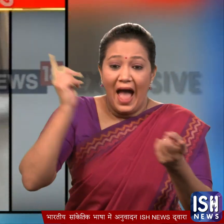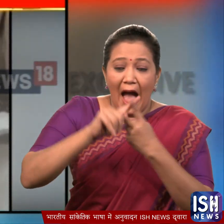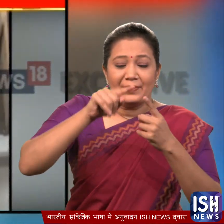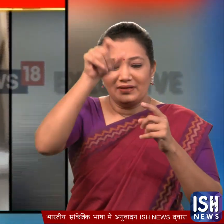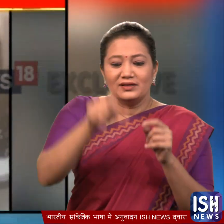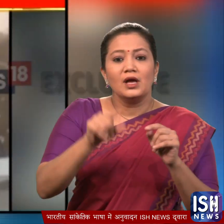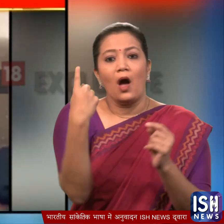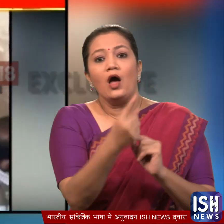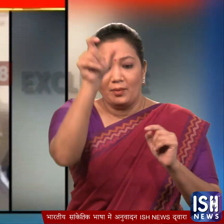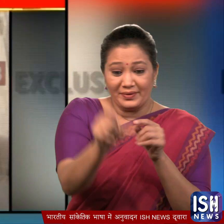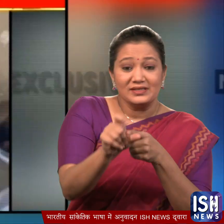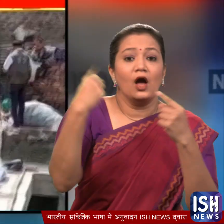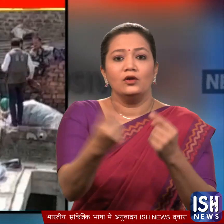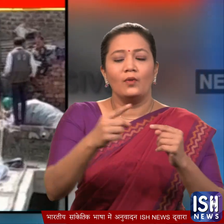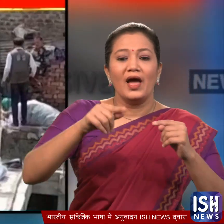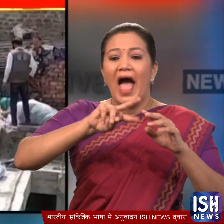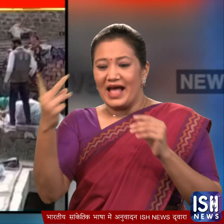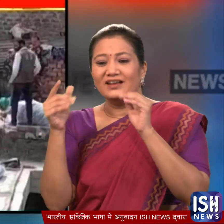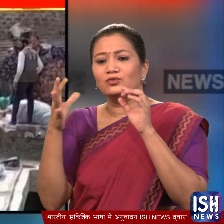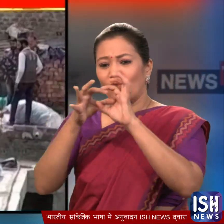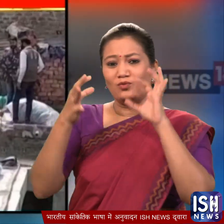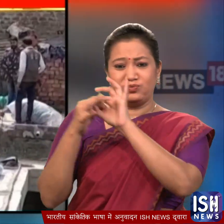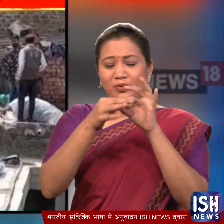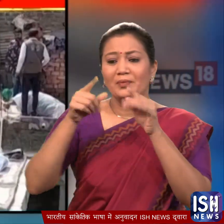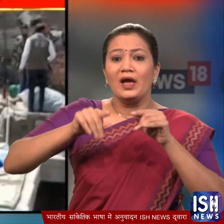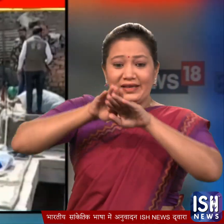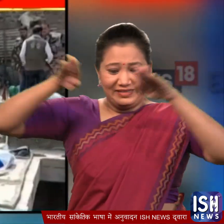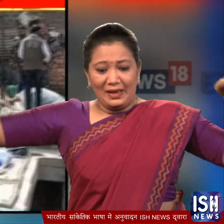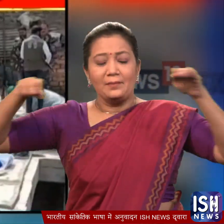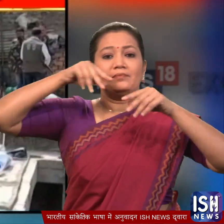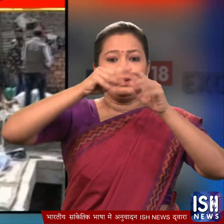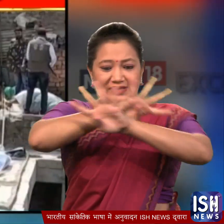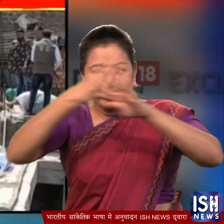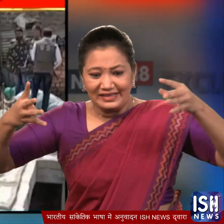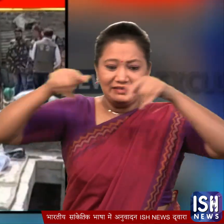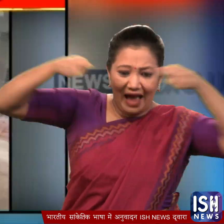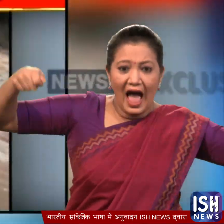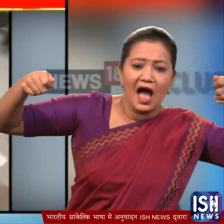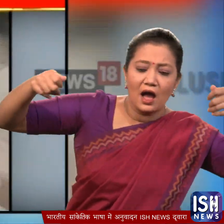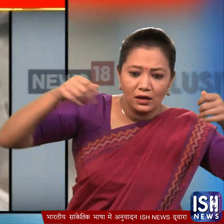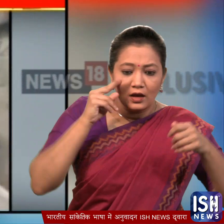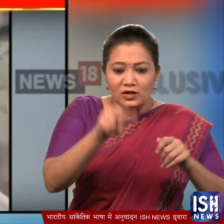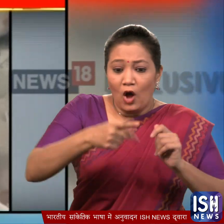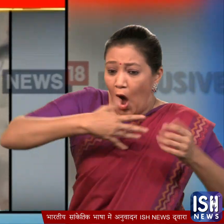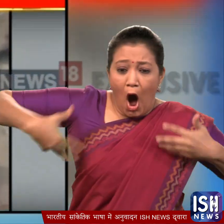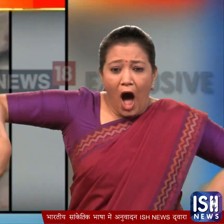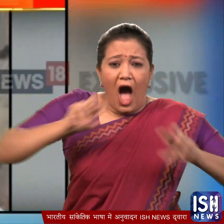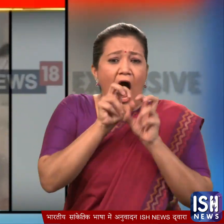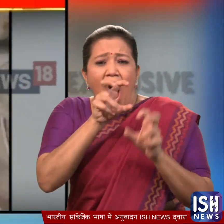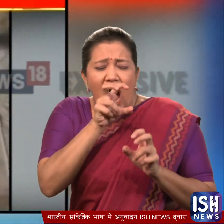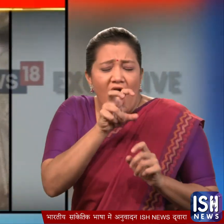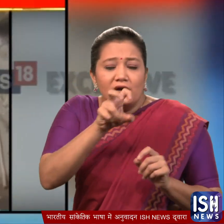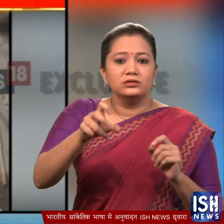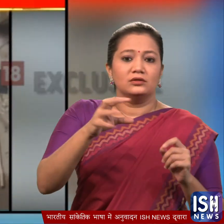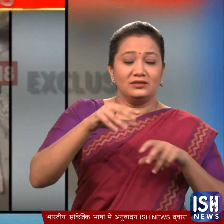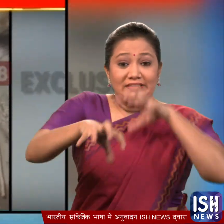इस हमले के वक्त वो कर्मचारी अकेला था, क्योंकि उसके दूसरे साथी छत पर तेंदुए को पकड़ने के लिए जाल बिछा रहे थे। हालांकि जब उन्होंने एक साथ मिलकर